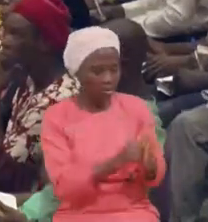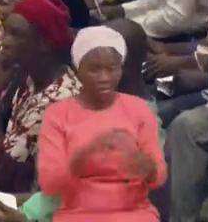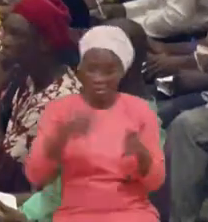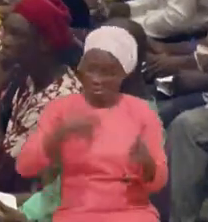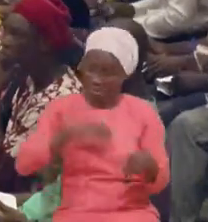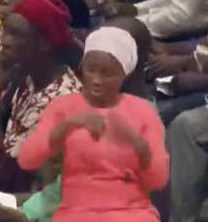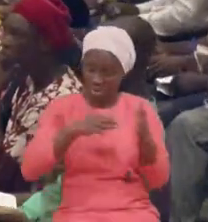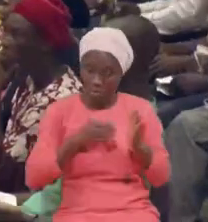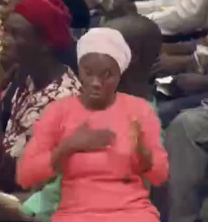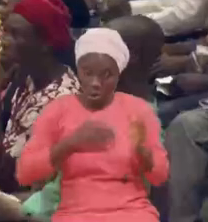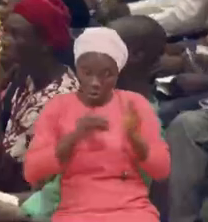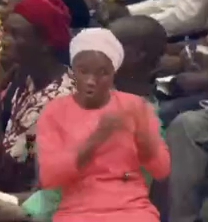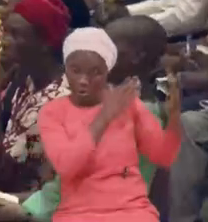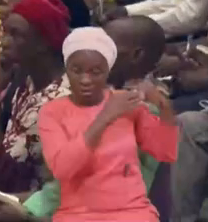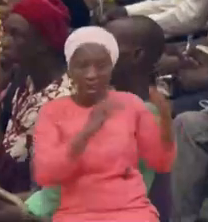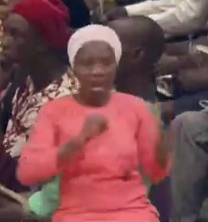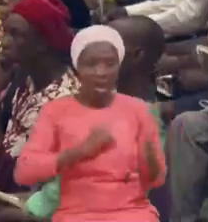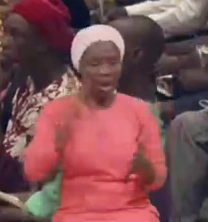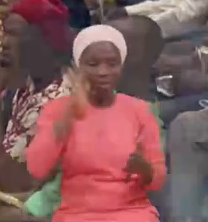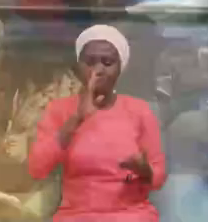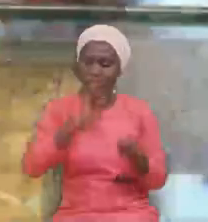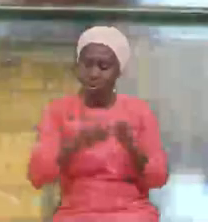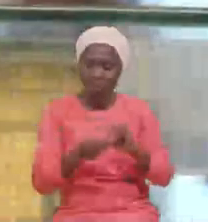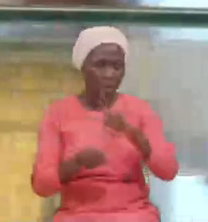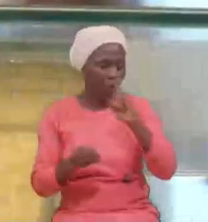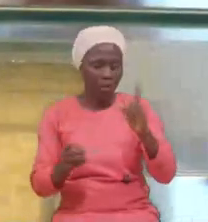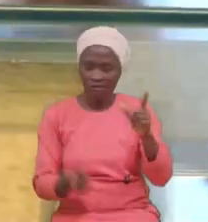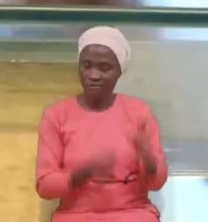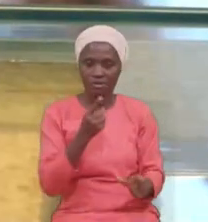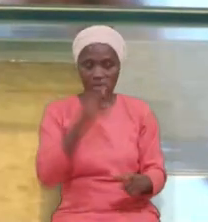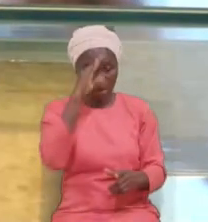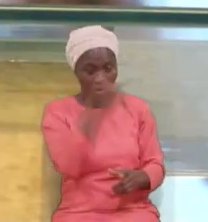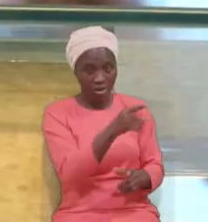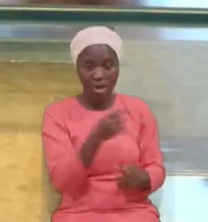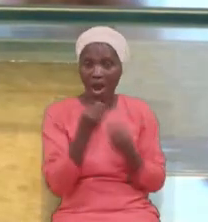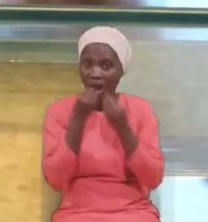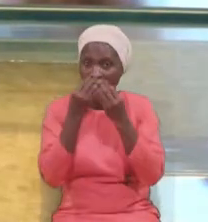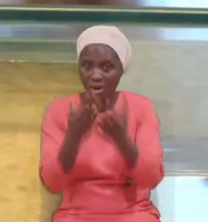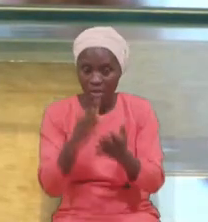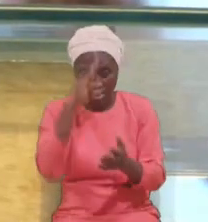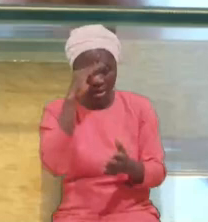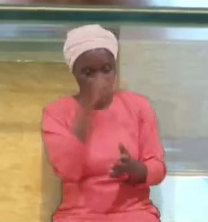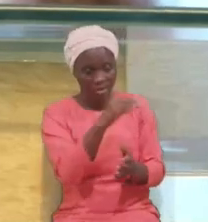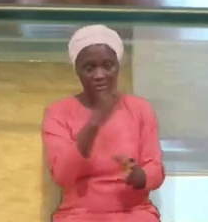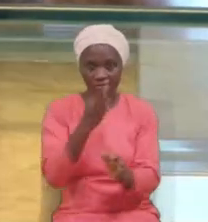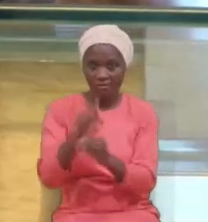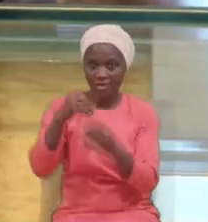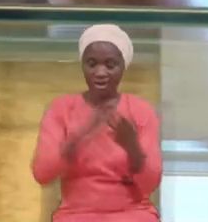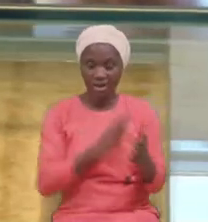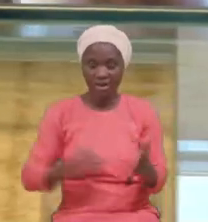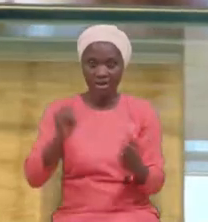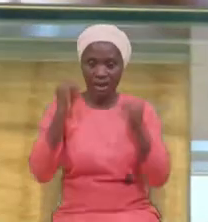dans ma génération, mais je serai le numéro 1. Alors, il a exprimé sa foi en la puissance de